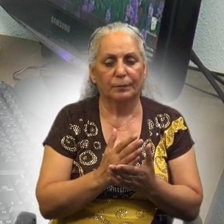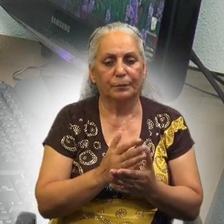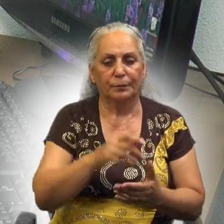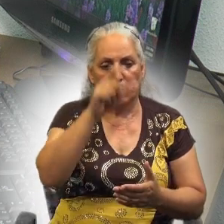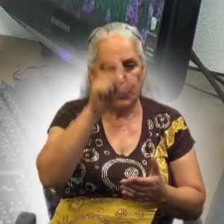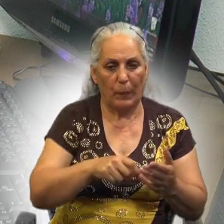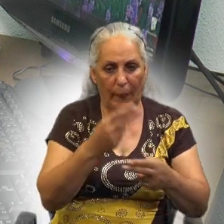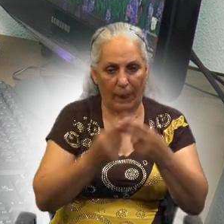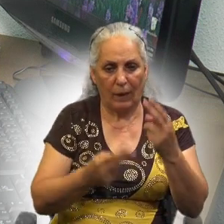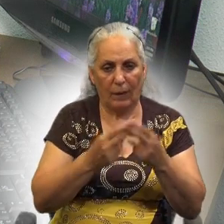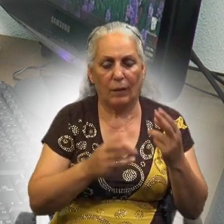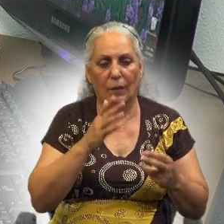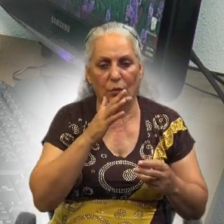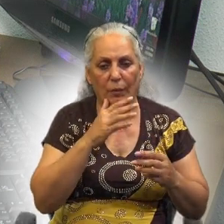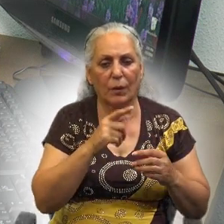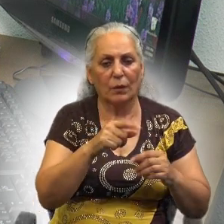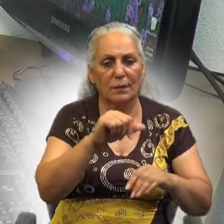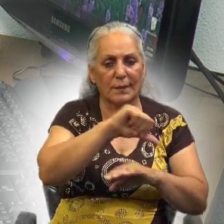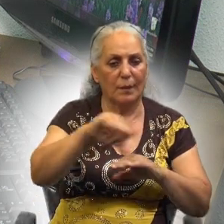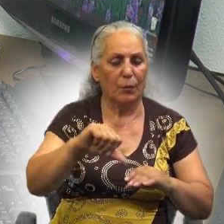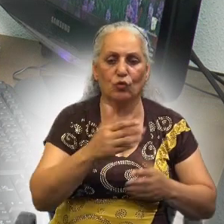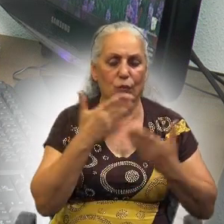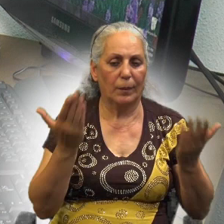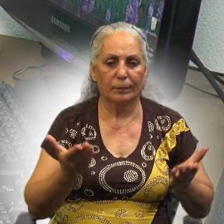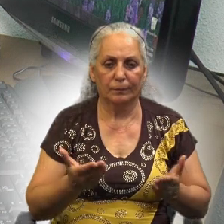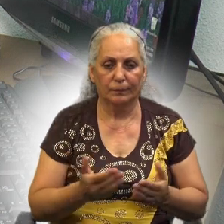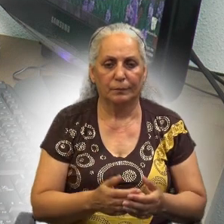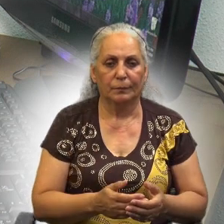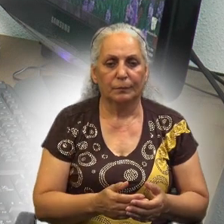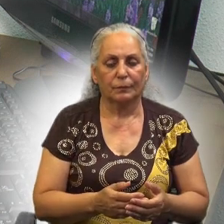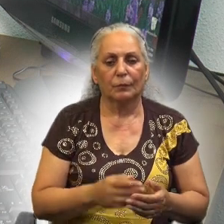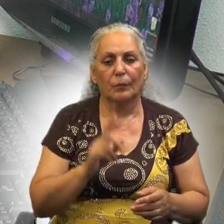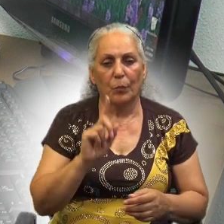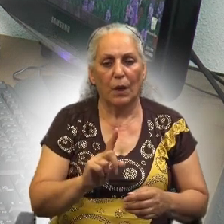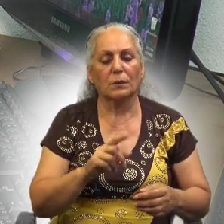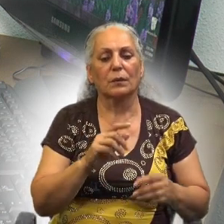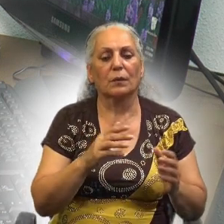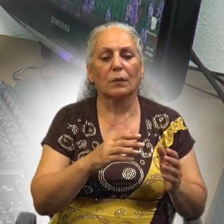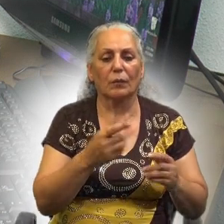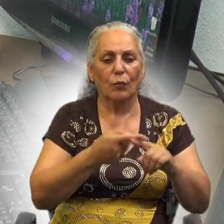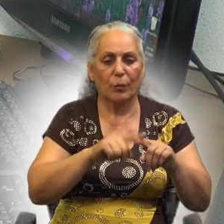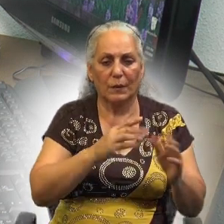անձի կալանավորման ժամկետի որևէ սահմանափակում չկա։ Բայց որպես կանոն